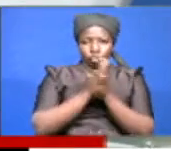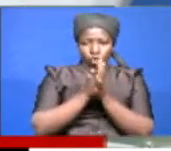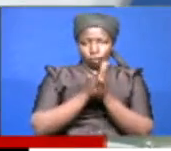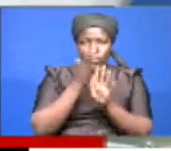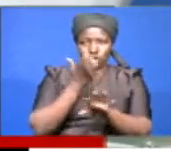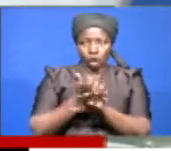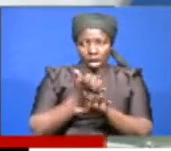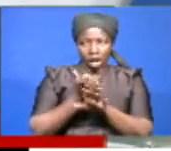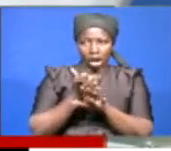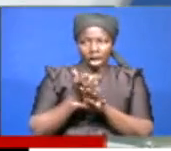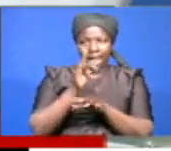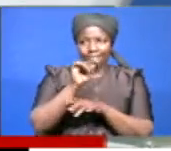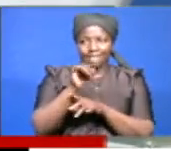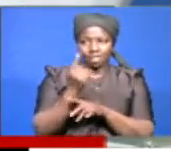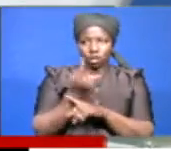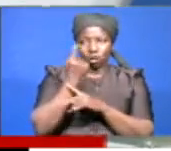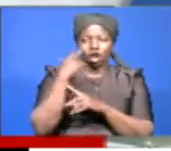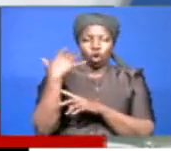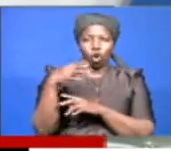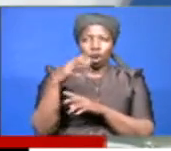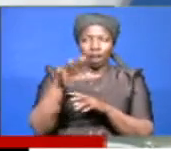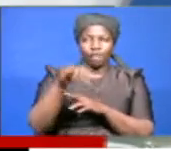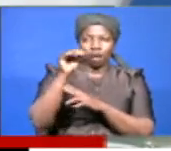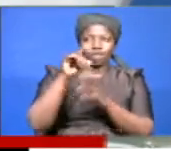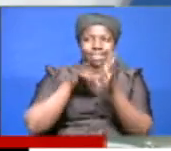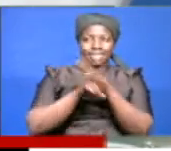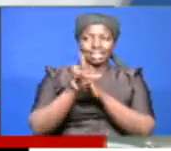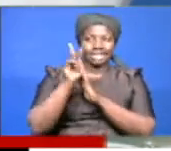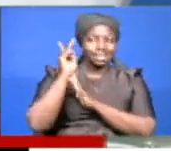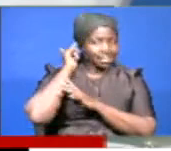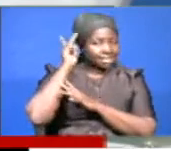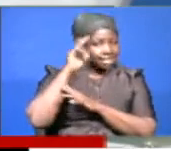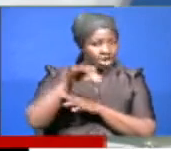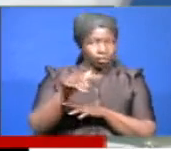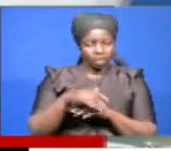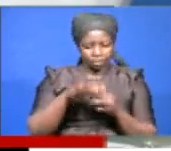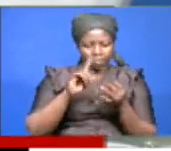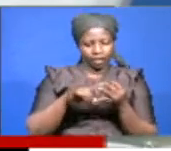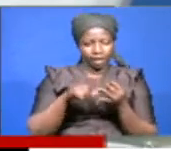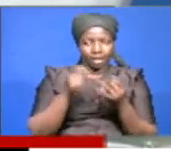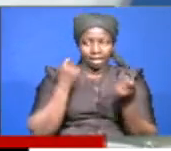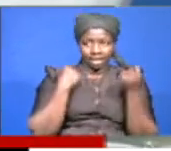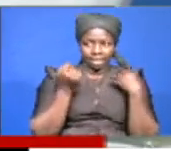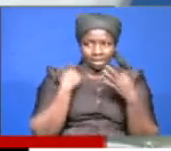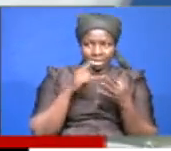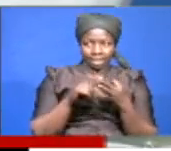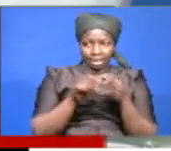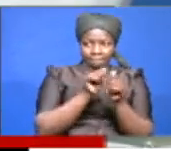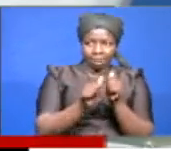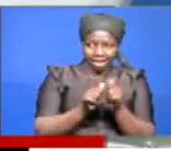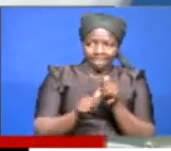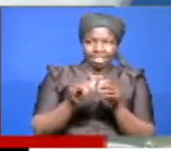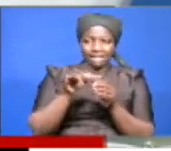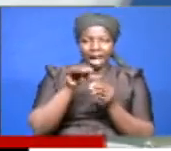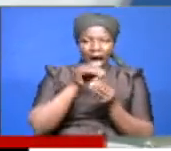katika ulimwengu mzima inapatikana Kisii kaunti. Mm-hmm. Kutoka Gucha tuko na machani chai, tuko na mahindi, tuko na avocado, tuko na